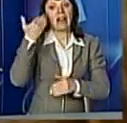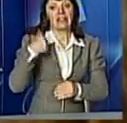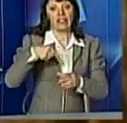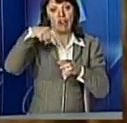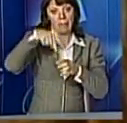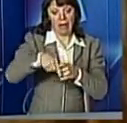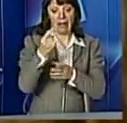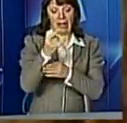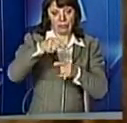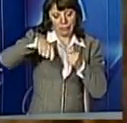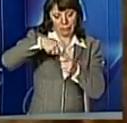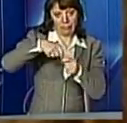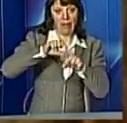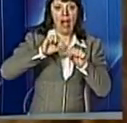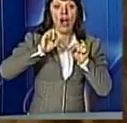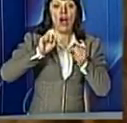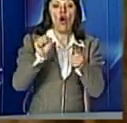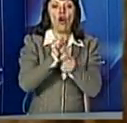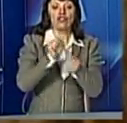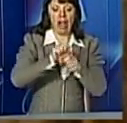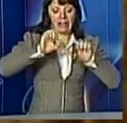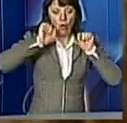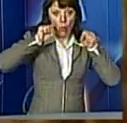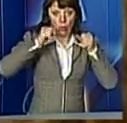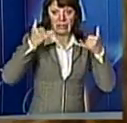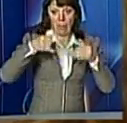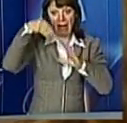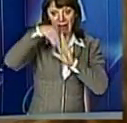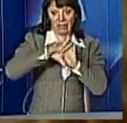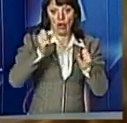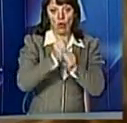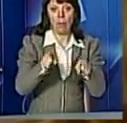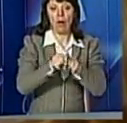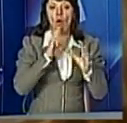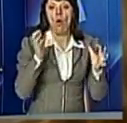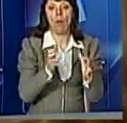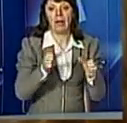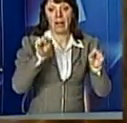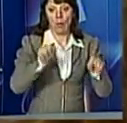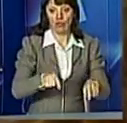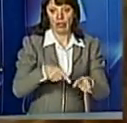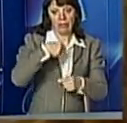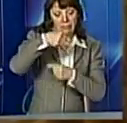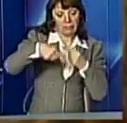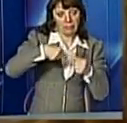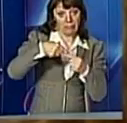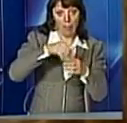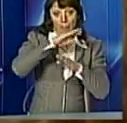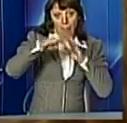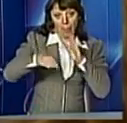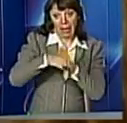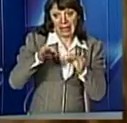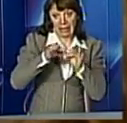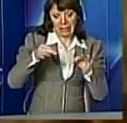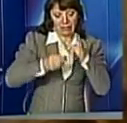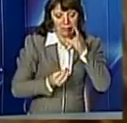Качан кукурудз на це і обмотували тепер ми не вставляємо ми робимо ляльку як оберіг можна то сховати під низ